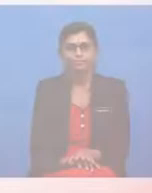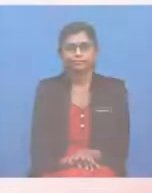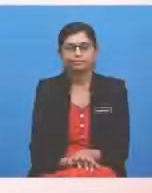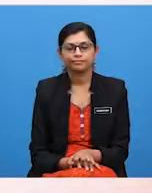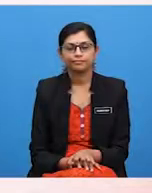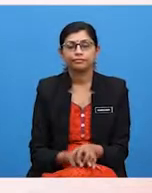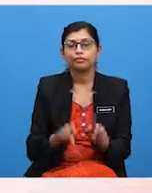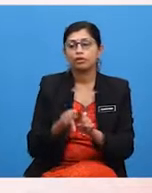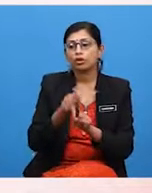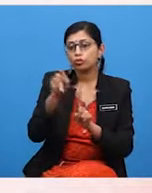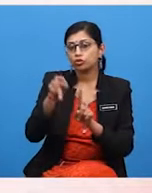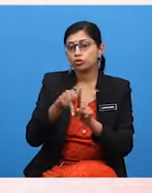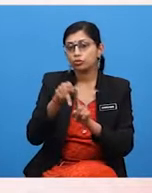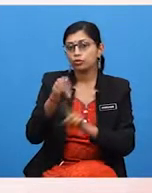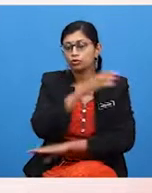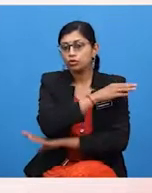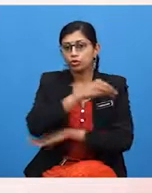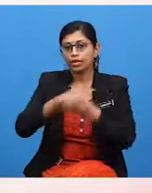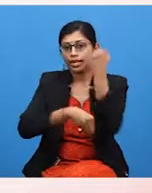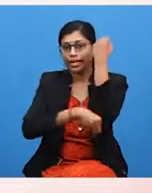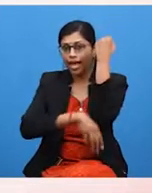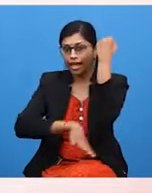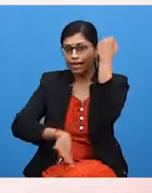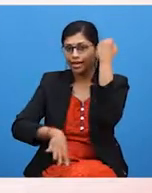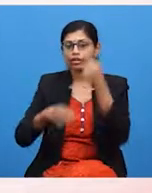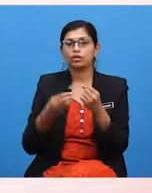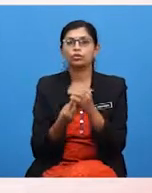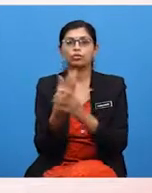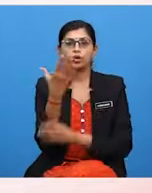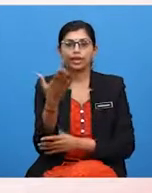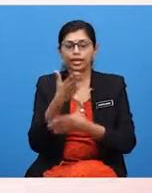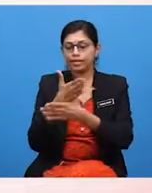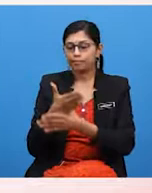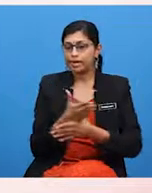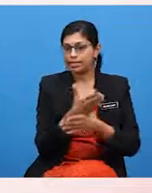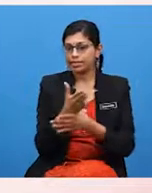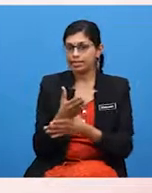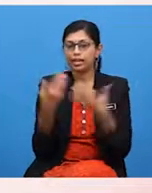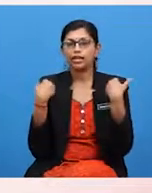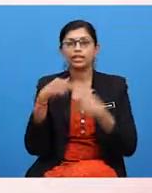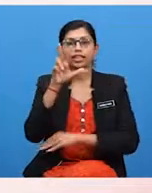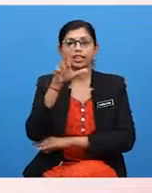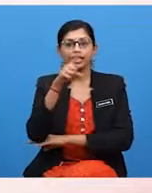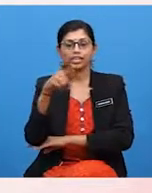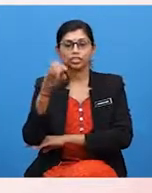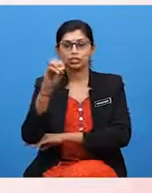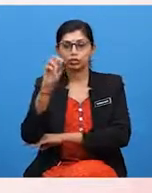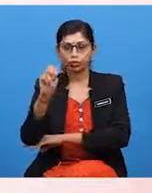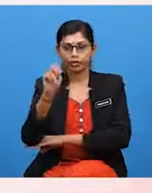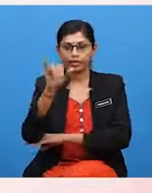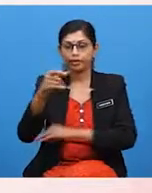Hujung pucuk dan akar tumbuhan dibahagikan kepada tiga zon.